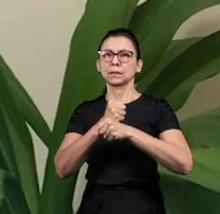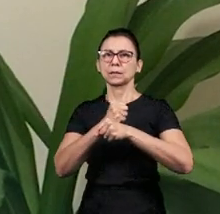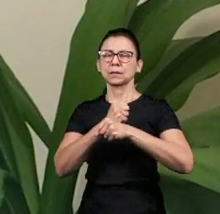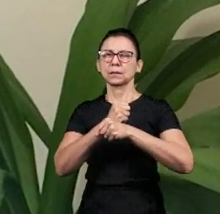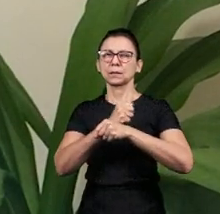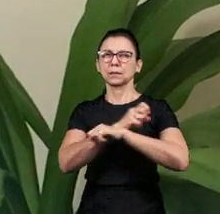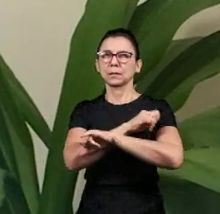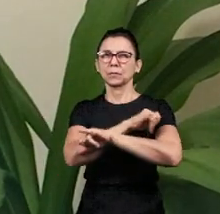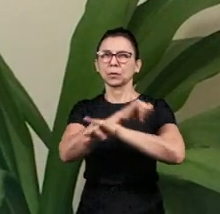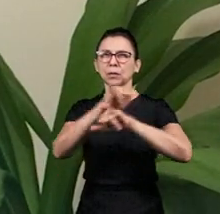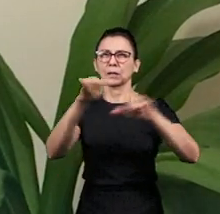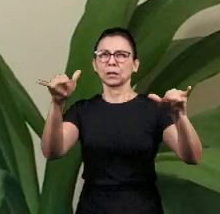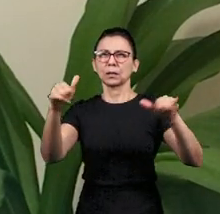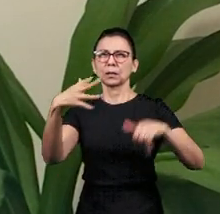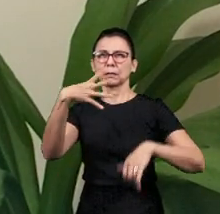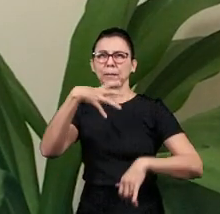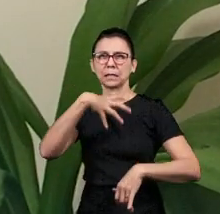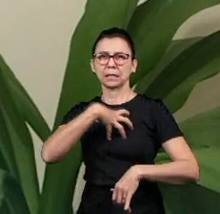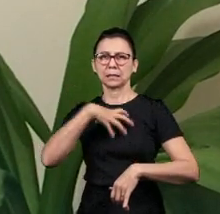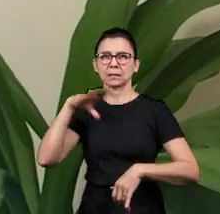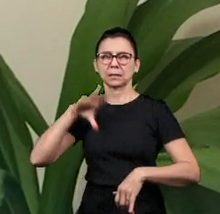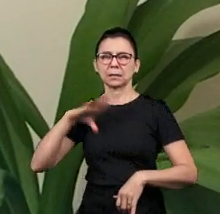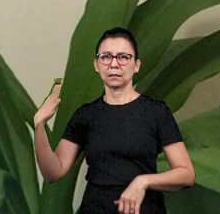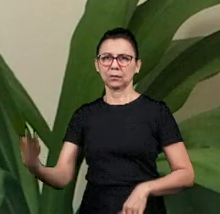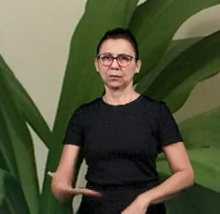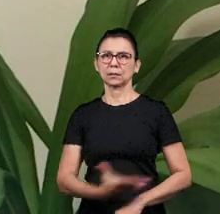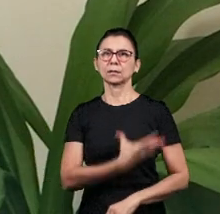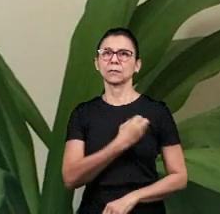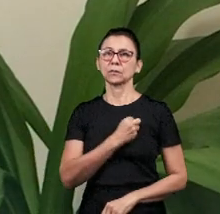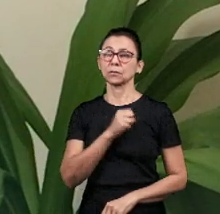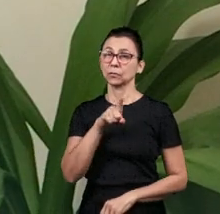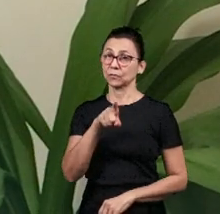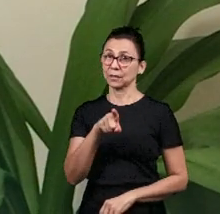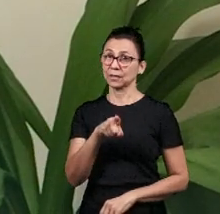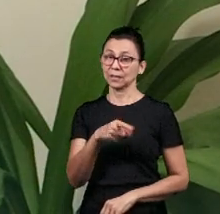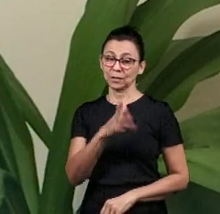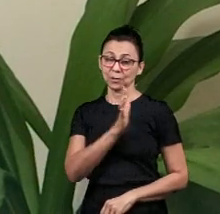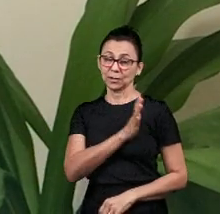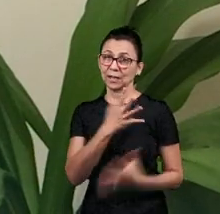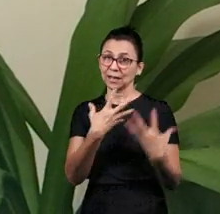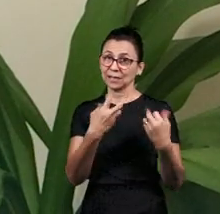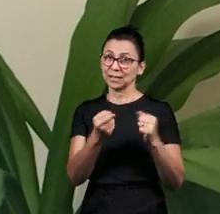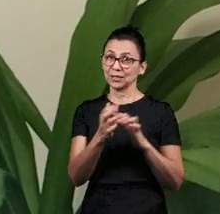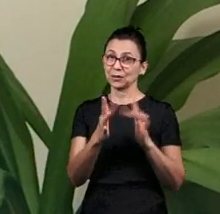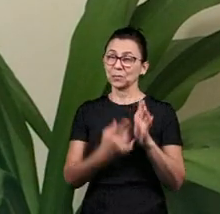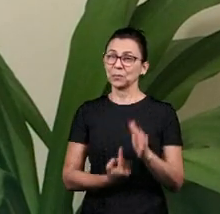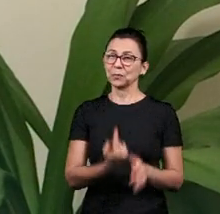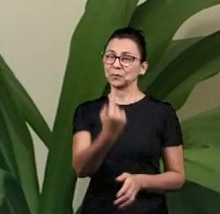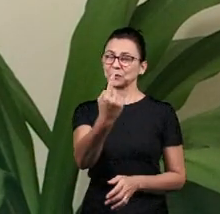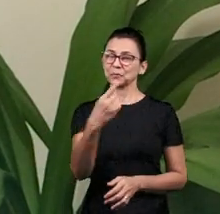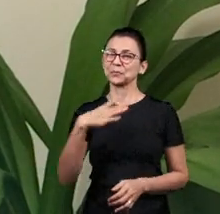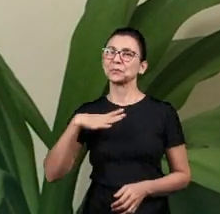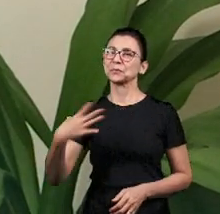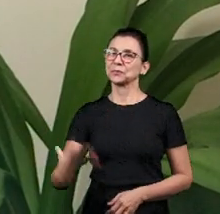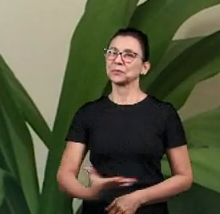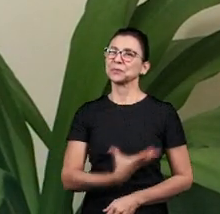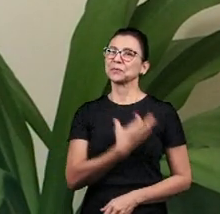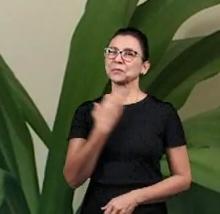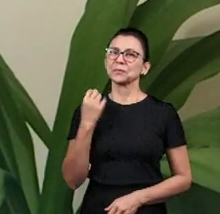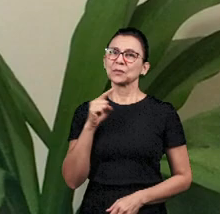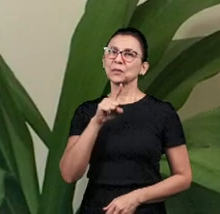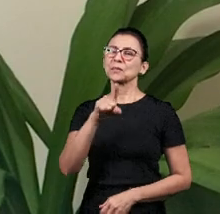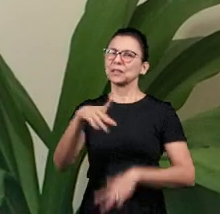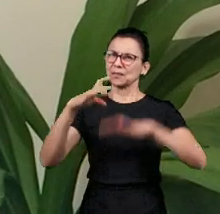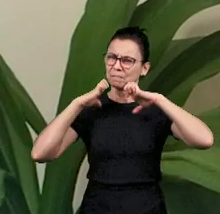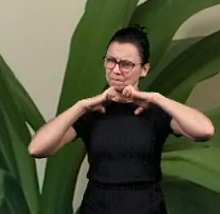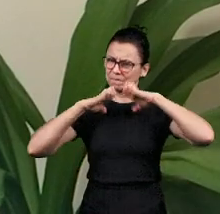salut. Donc, tous ceux qui reçoivent le Seigneur Jésus dans son cœur comme le seul sauveur, il devient un potentiel